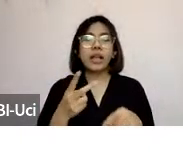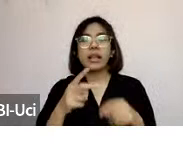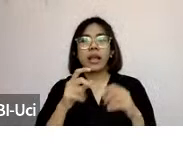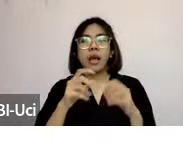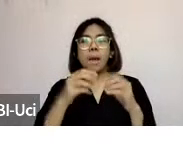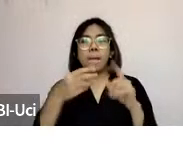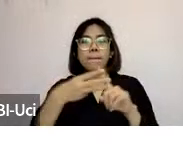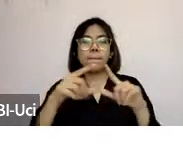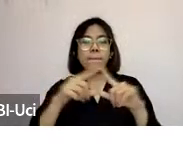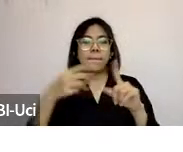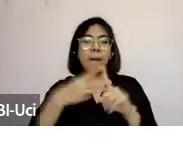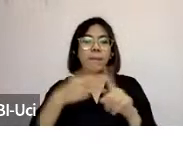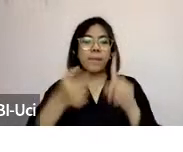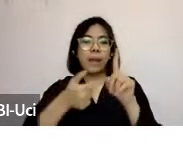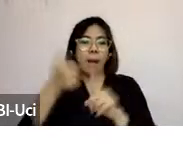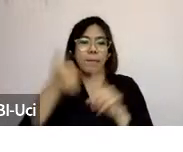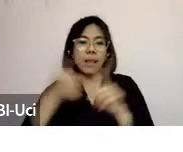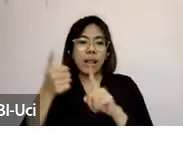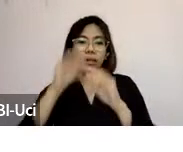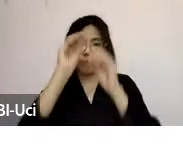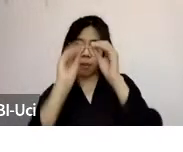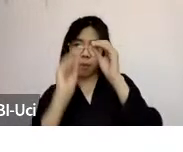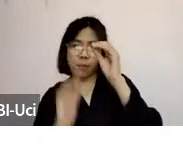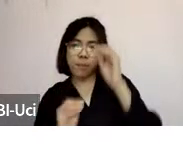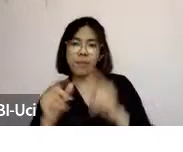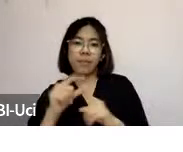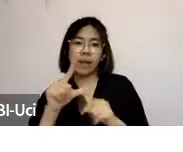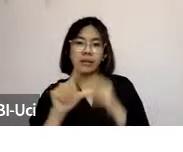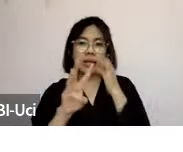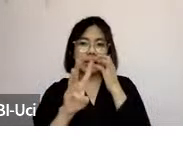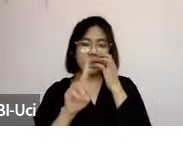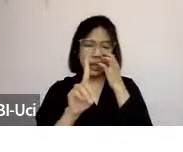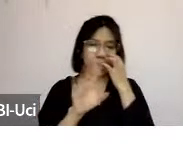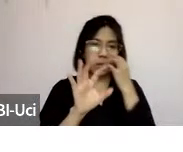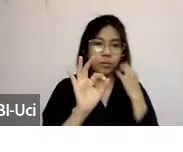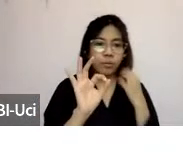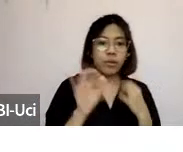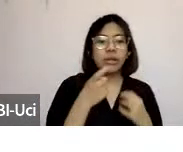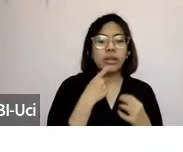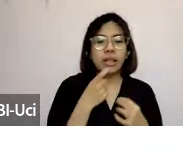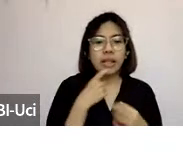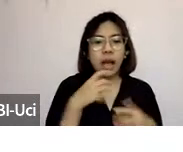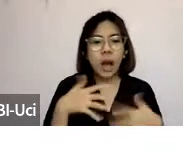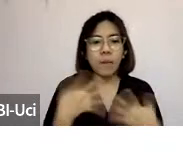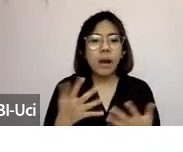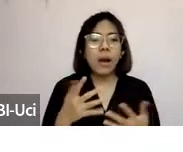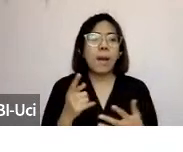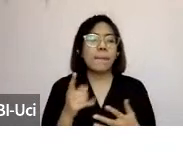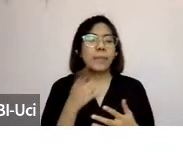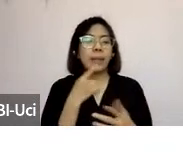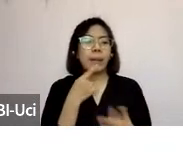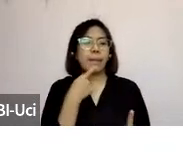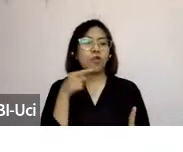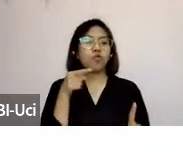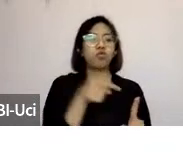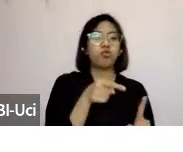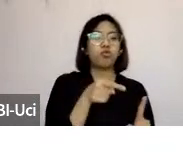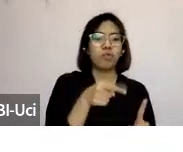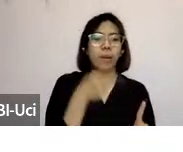pasal 30 HP di sini ada kerasa yang cetakan kan disini menunjukkan sesuatu hal barangsiapa